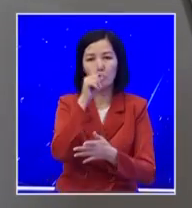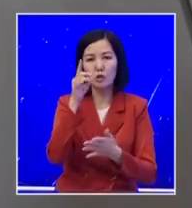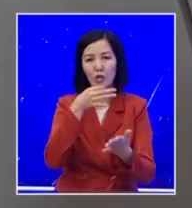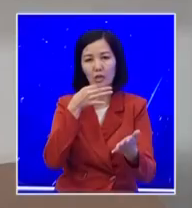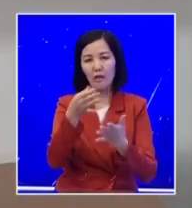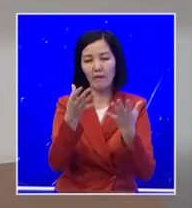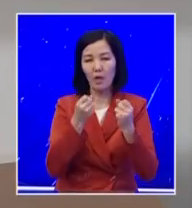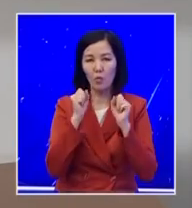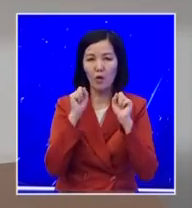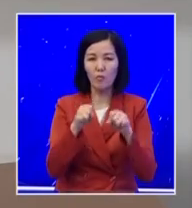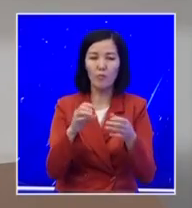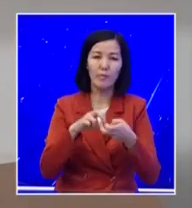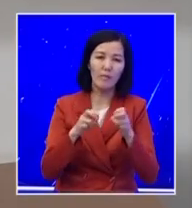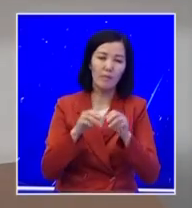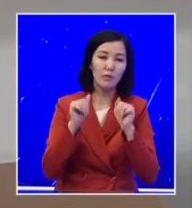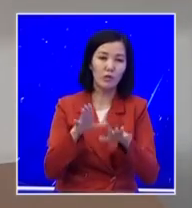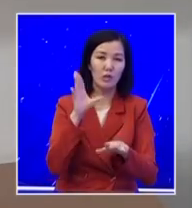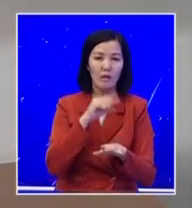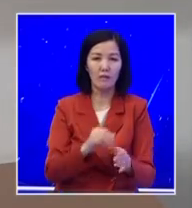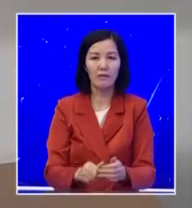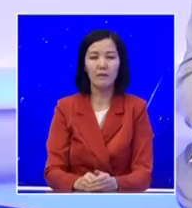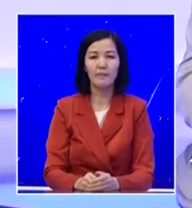сұрақтарына мәселелерін шешуге жауап ала алады.